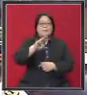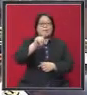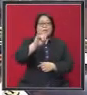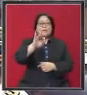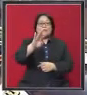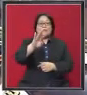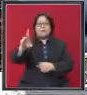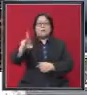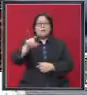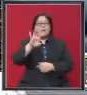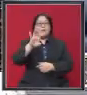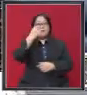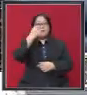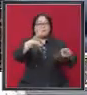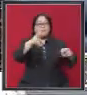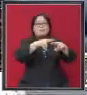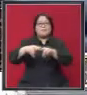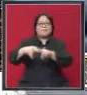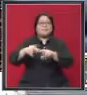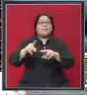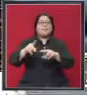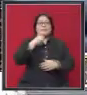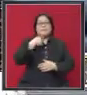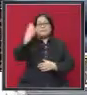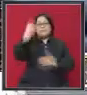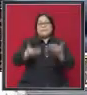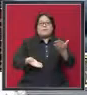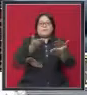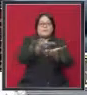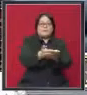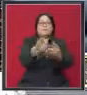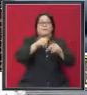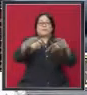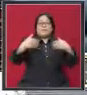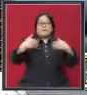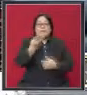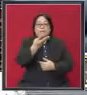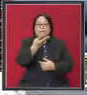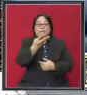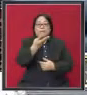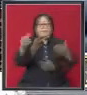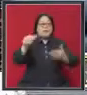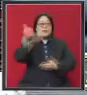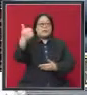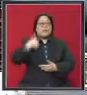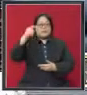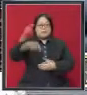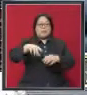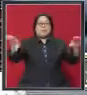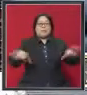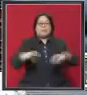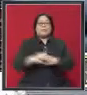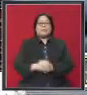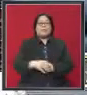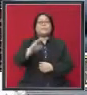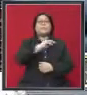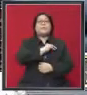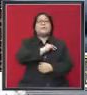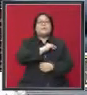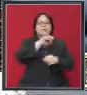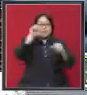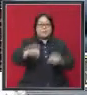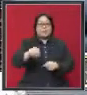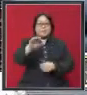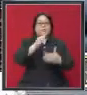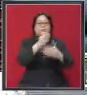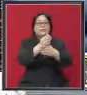kerana komponen kegunaan meningkat. Saya memahami cadangan ini, namun ada beberapa pertimbangan lain yang saya terpaksa buat. Menteri,